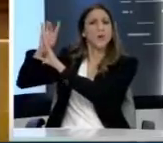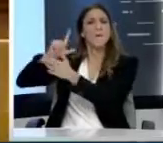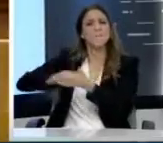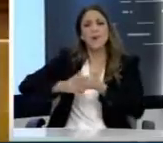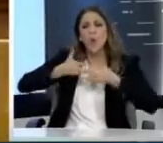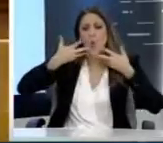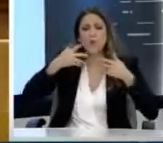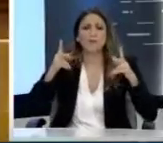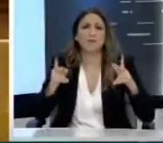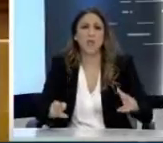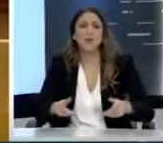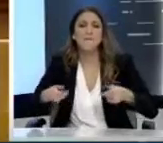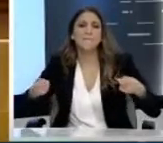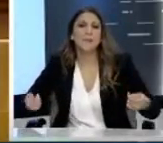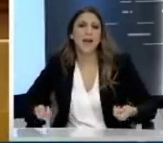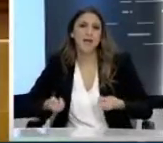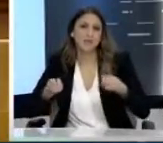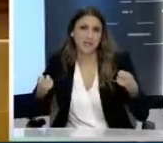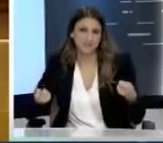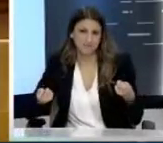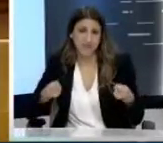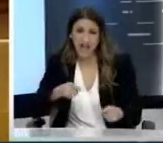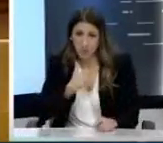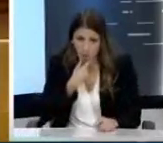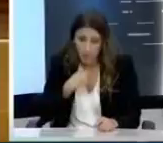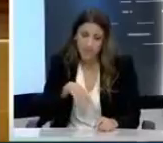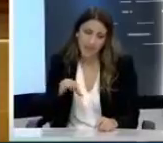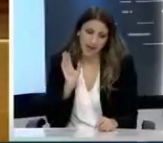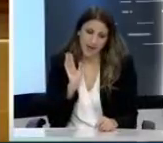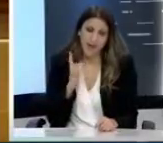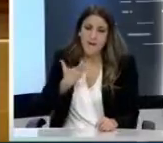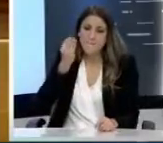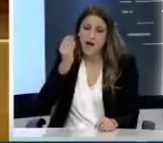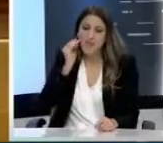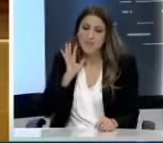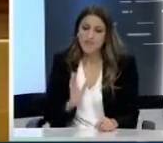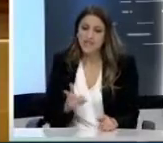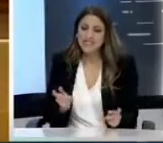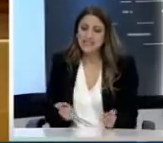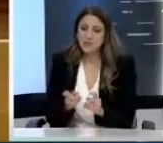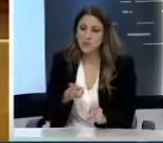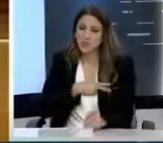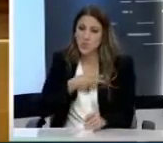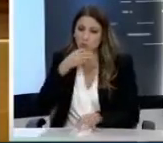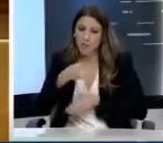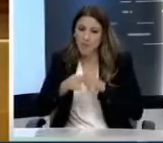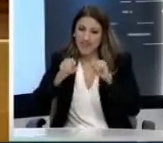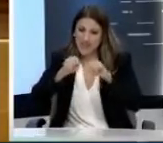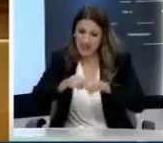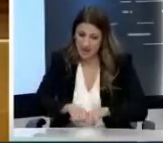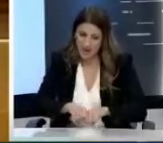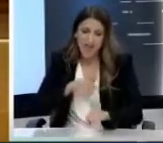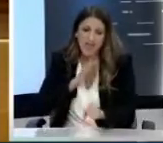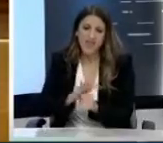Γιατί δυστυχώς αυτό που μάθαμε εμείς είναι ότι δεν φτάνει μόνο η σωστή γραμμή.